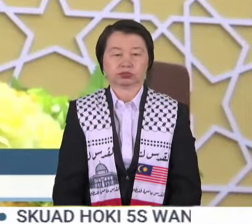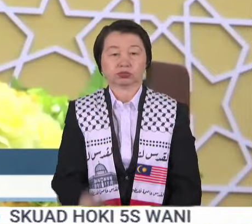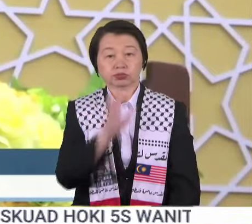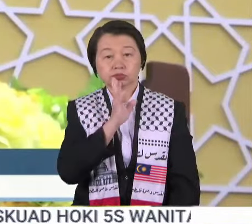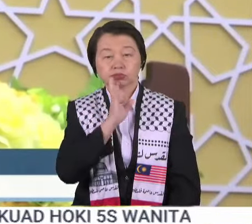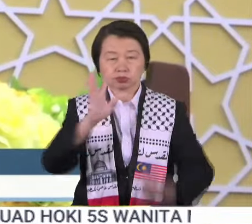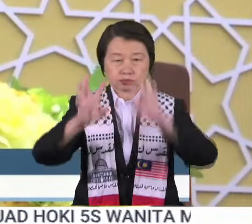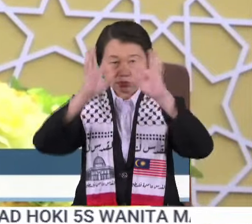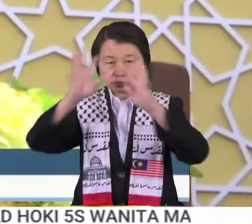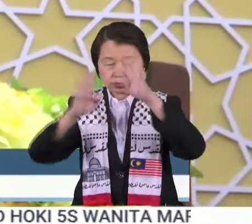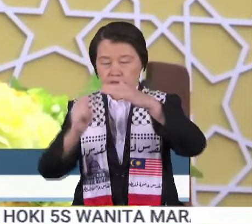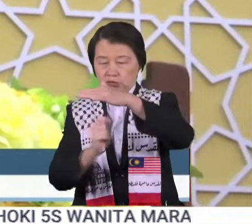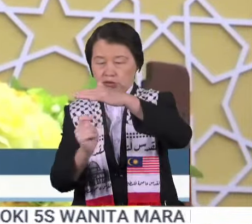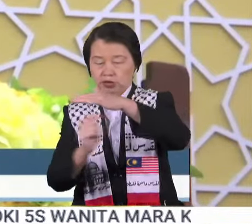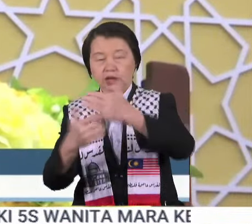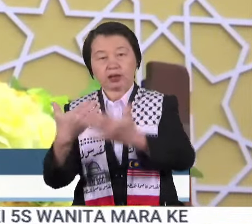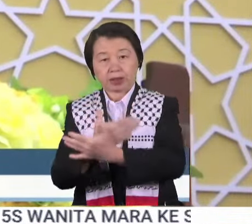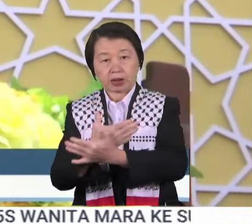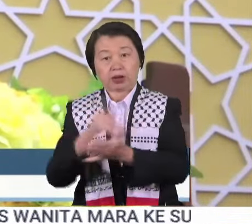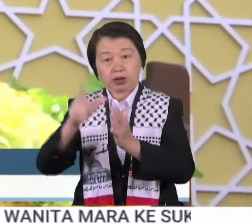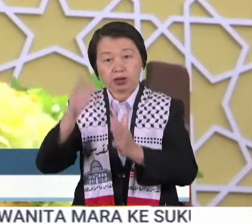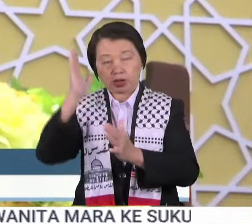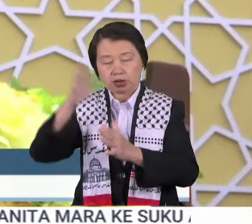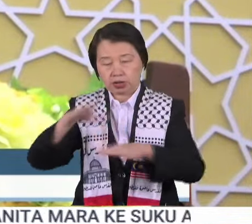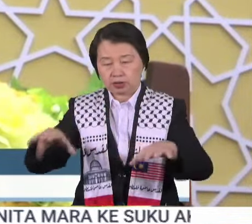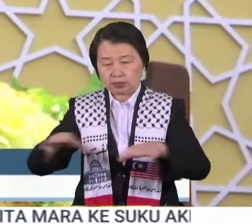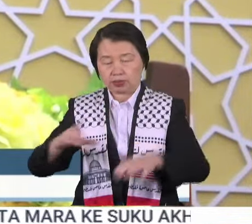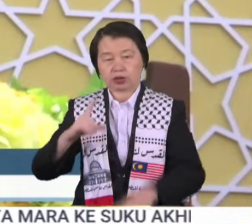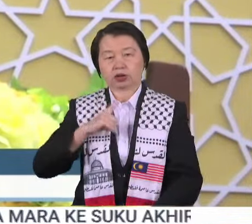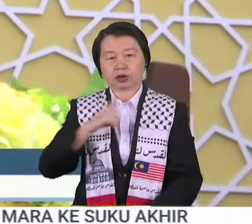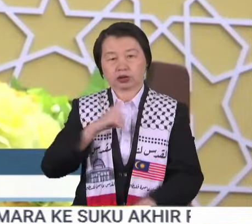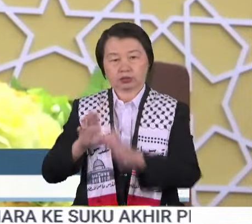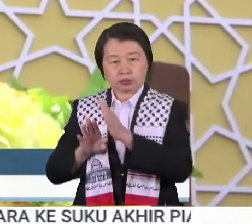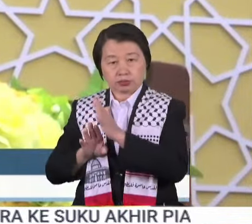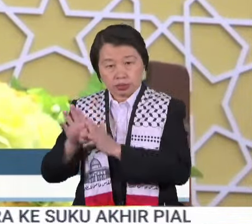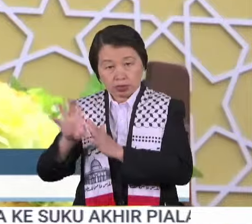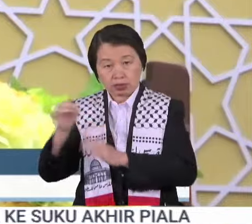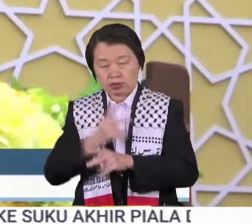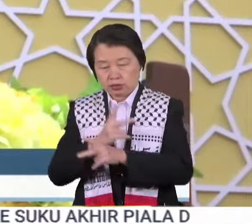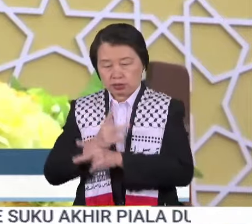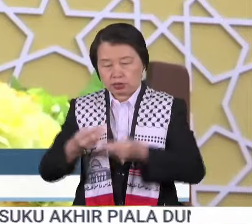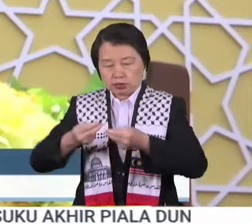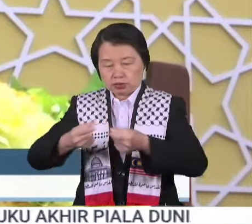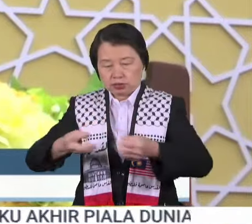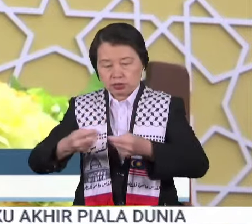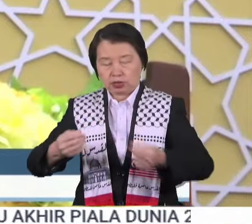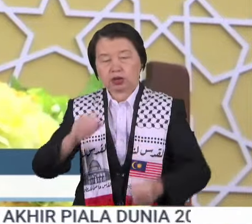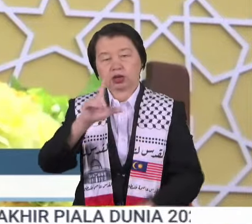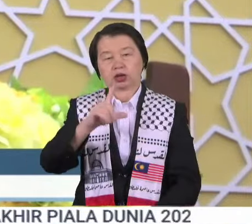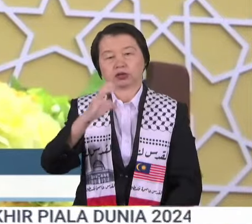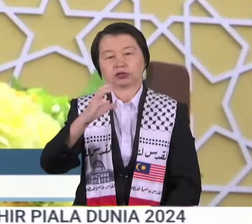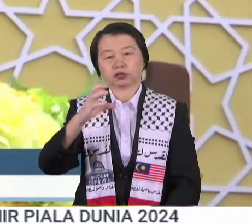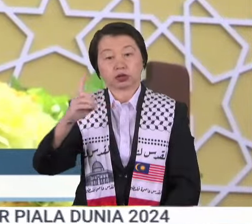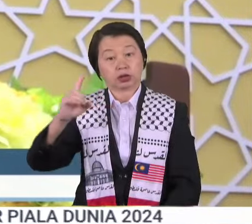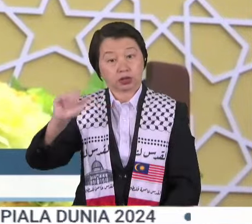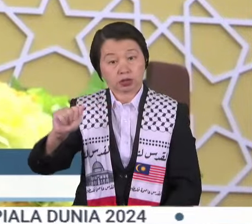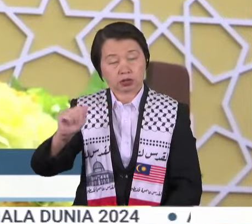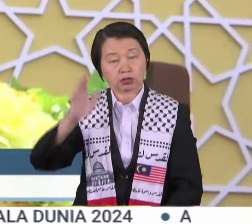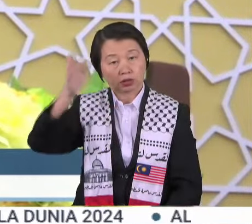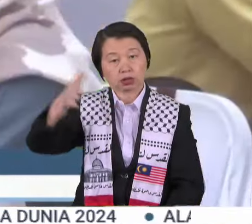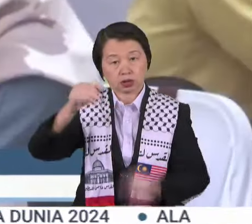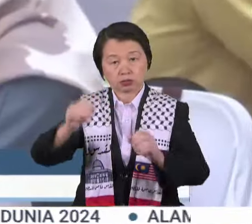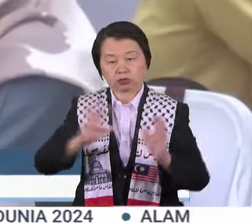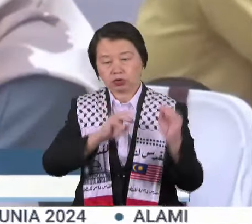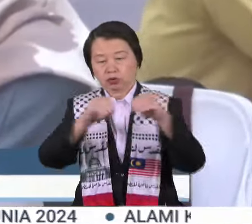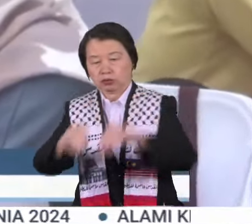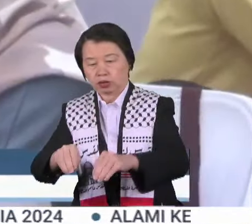katanya Reka bentuk Tadika baharu itu kelak akan dilakukan oleh lembaga pembangunan dan lindungan tanah lcda ia dijangka